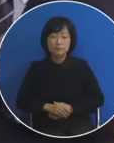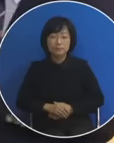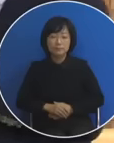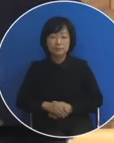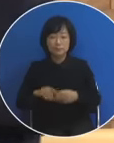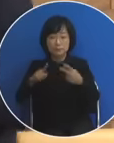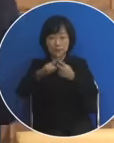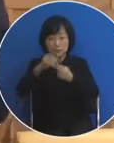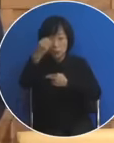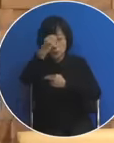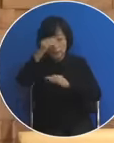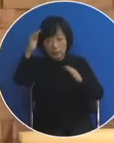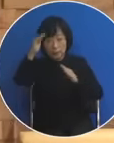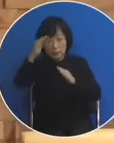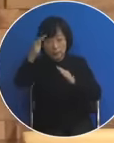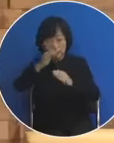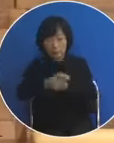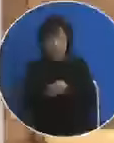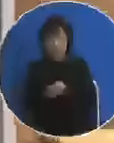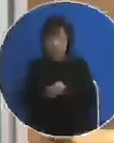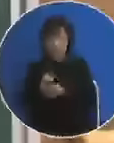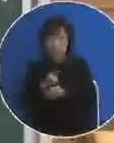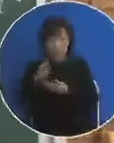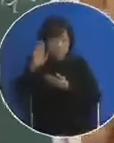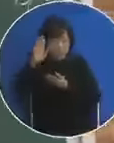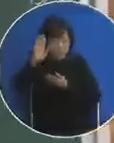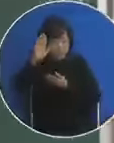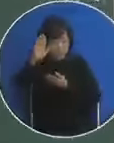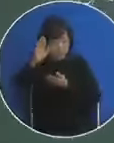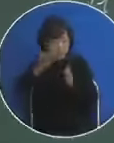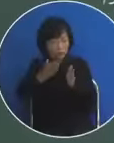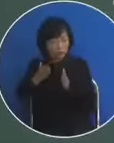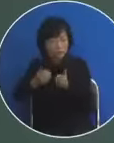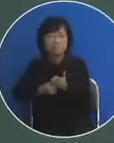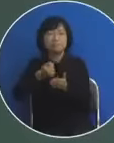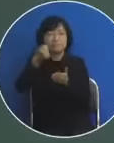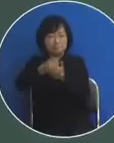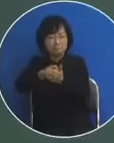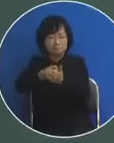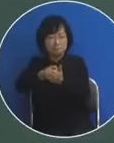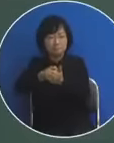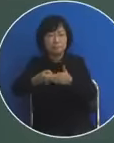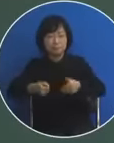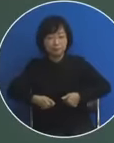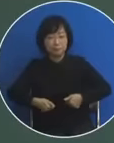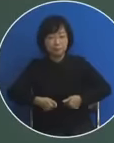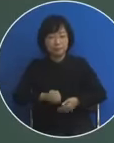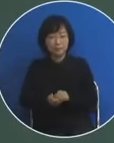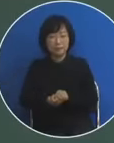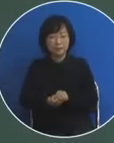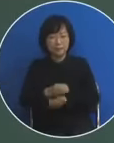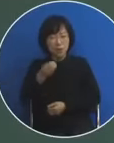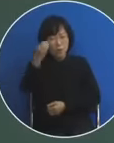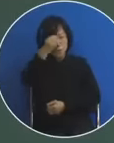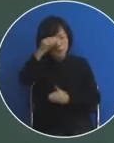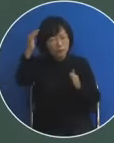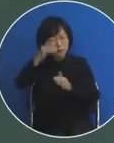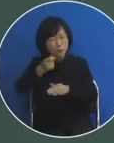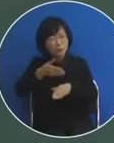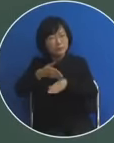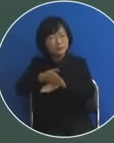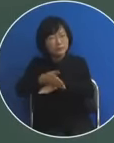미래가 결정되는 시기입니다. Our junior and senior high students is a time where your future is being determined. 이미 고등학교 때는 조금 늦다고 봐야